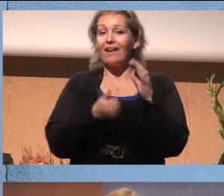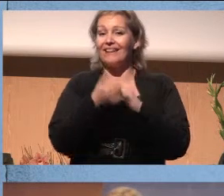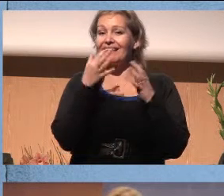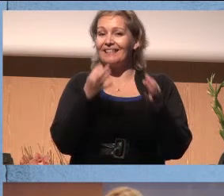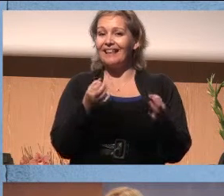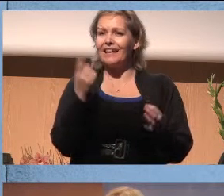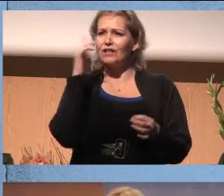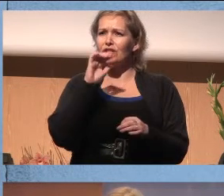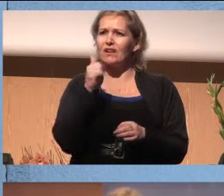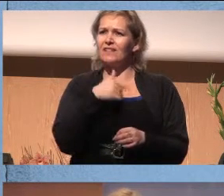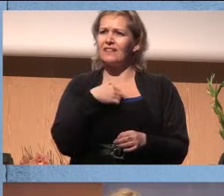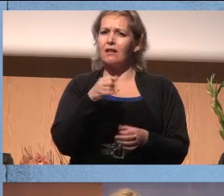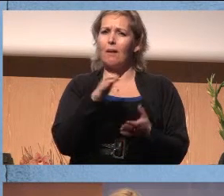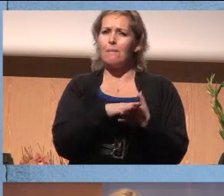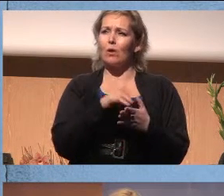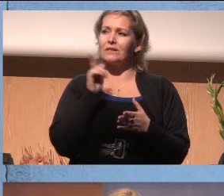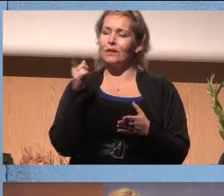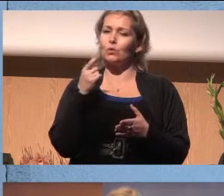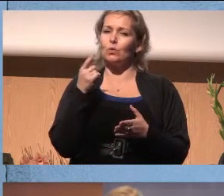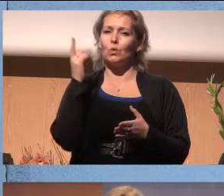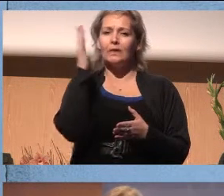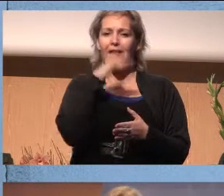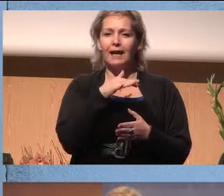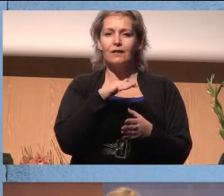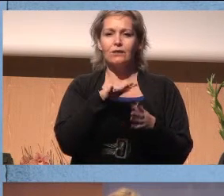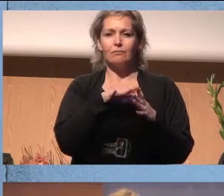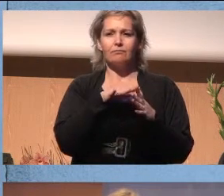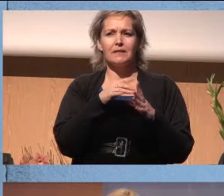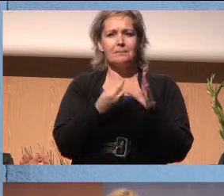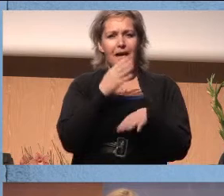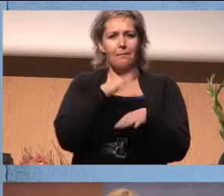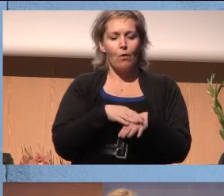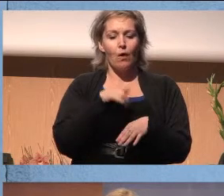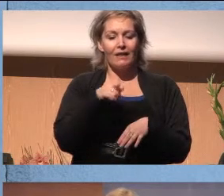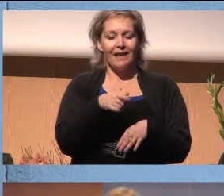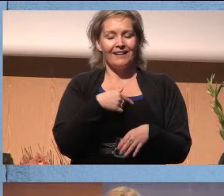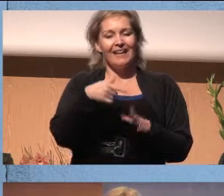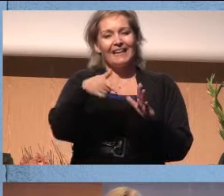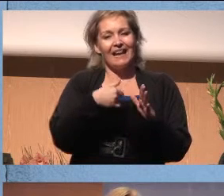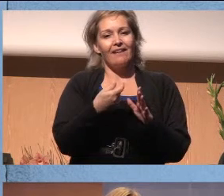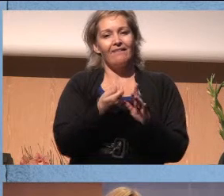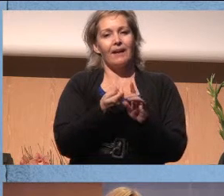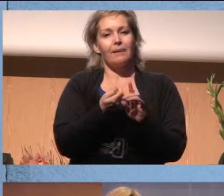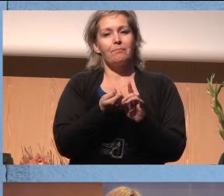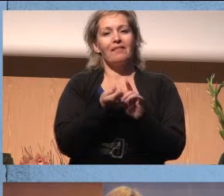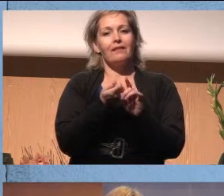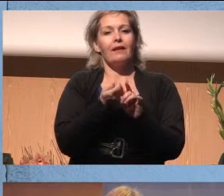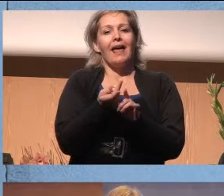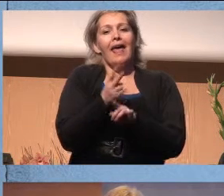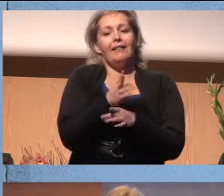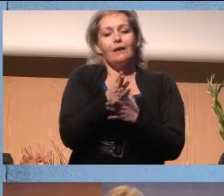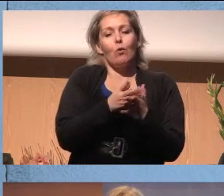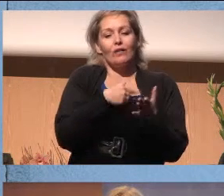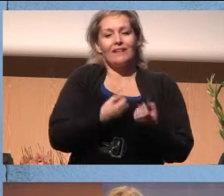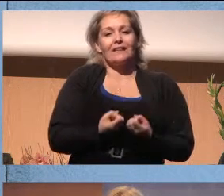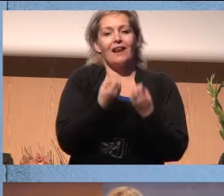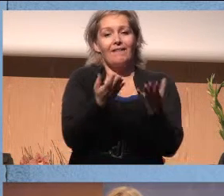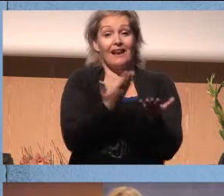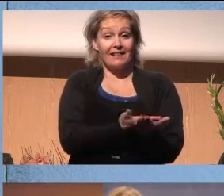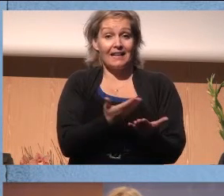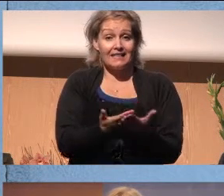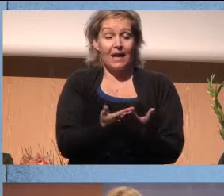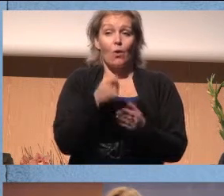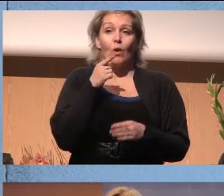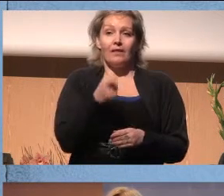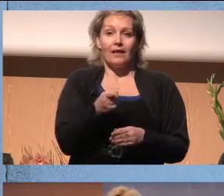viktige ting. Jeg synes kanskje vi skal ta med oss det du pekte spesielt på, at dette vil kreve endre måten vi skal levere tjenestene på, og